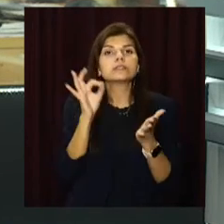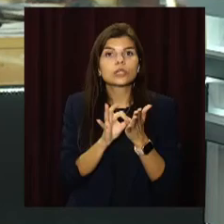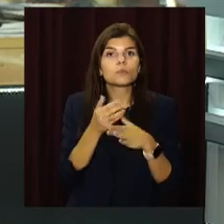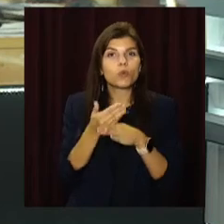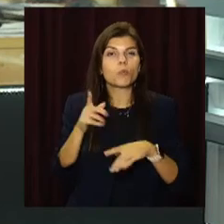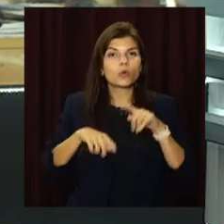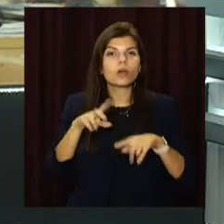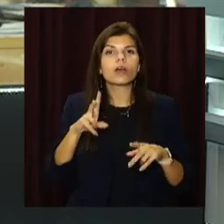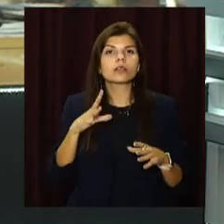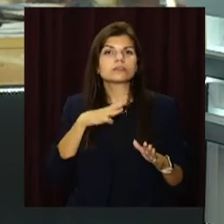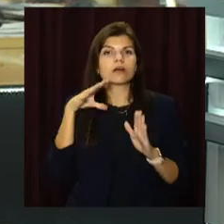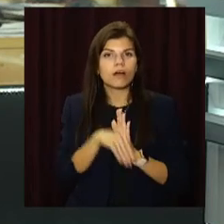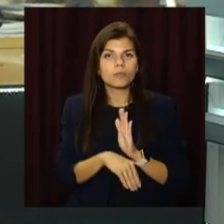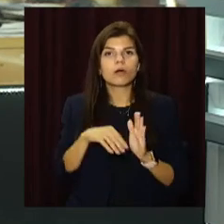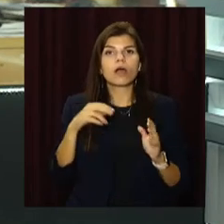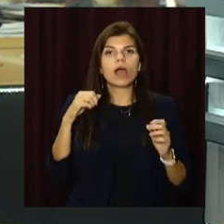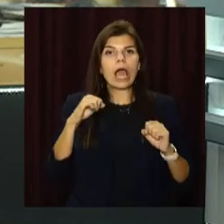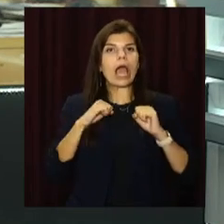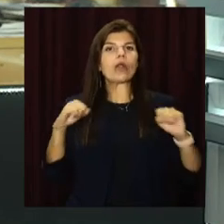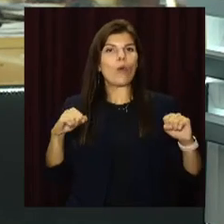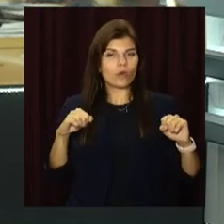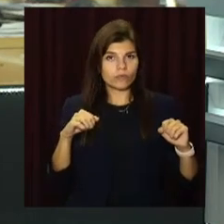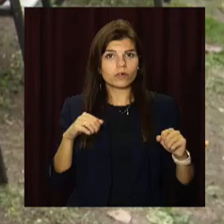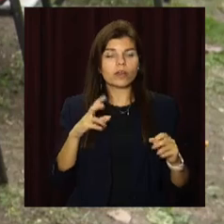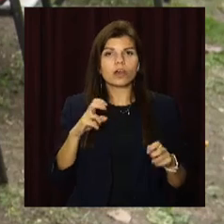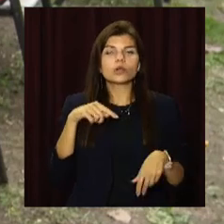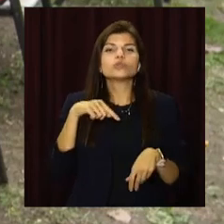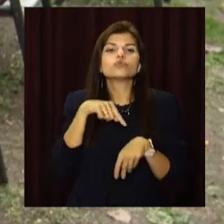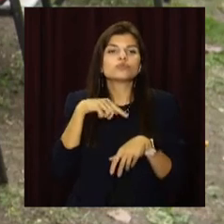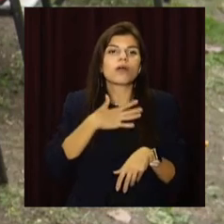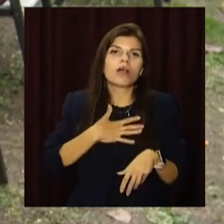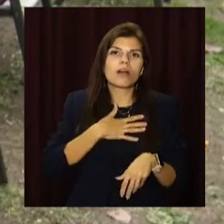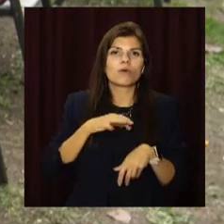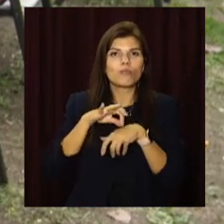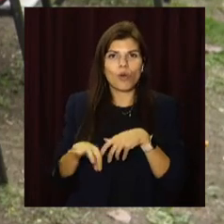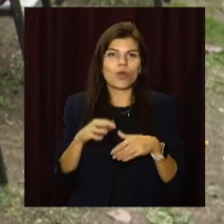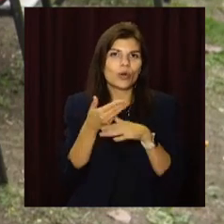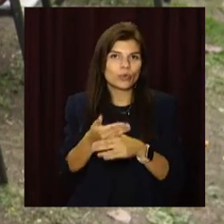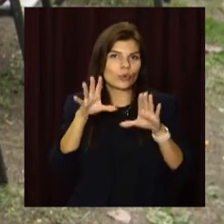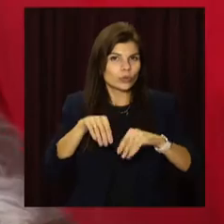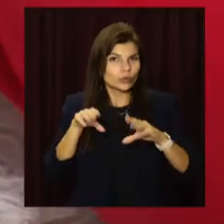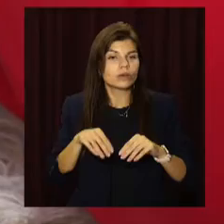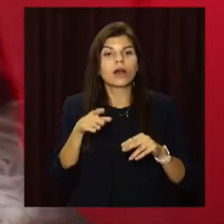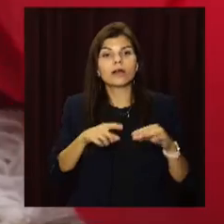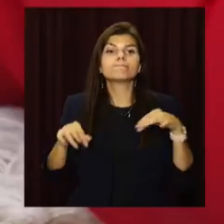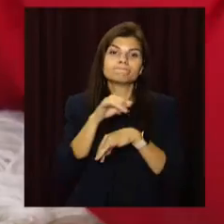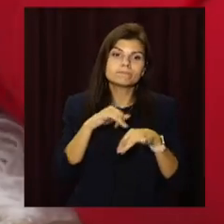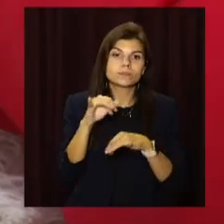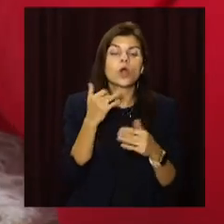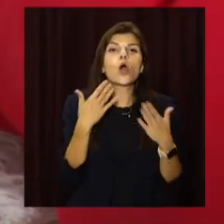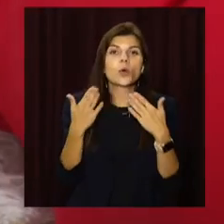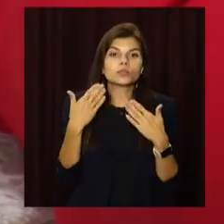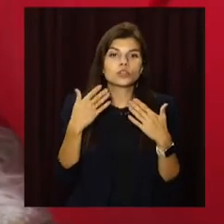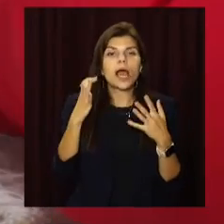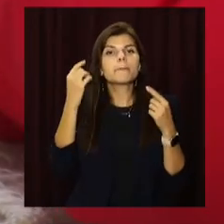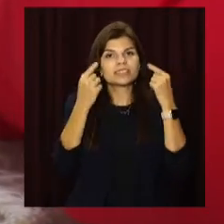допомогти родинам загиблих героїв пережити біль втрати. Учасники форуму не тільки змістовно і цікаво провели своє дозвілля, але й